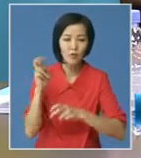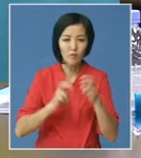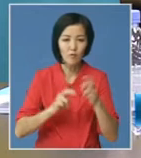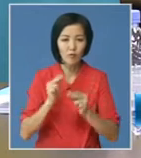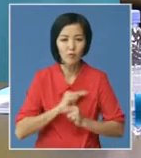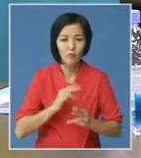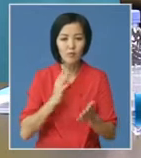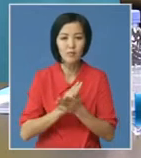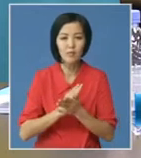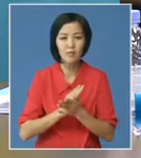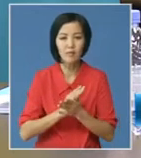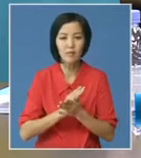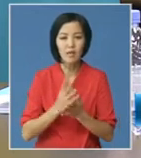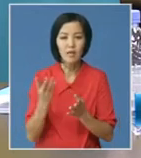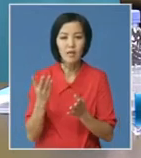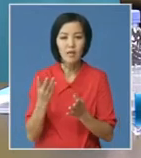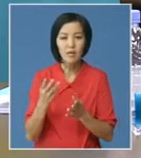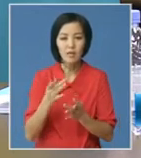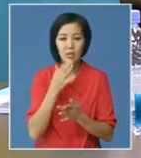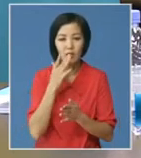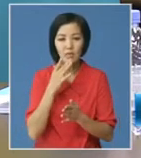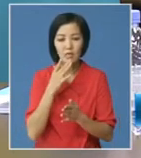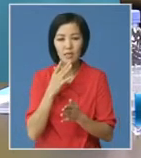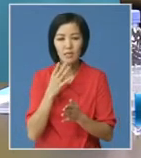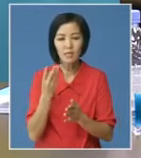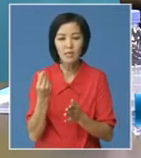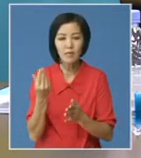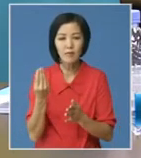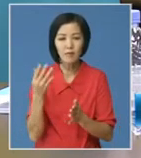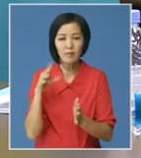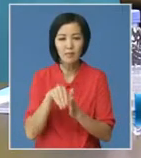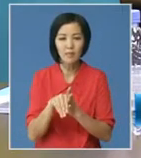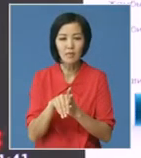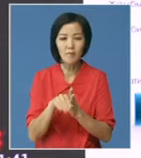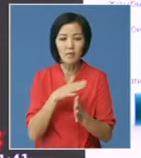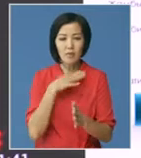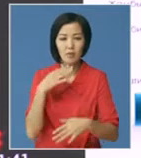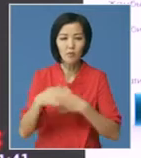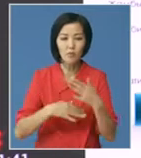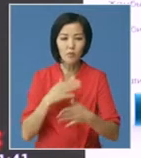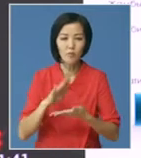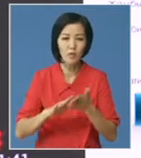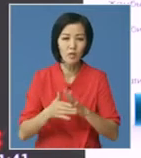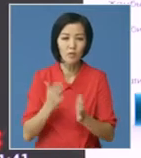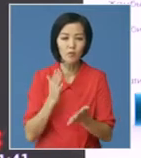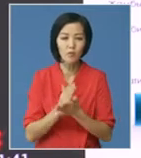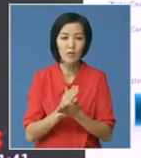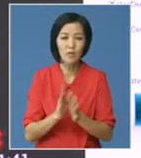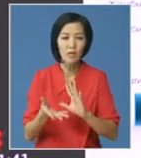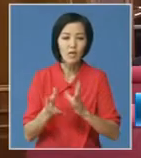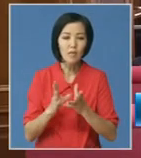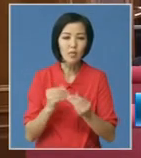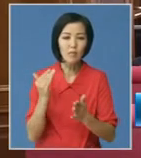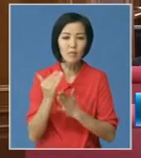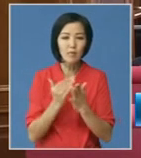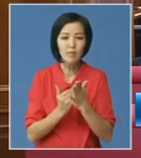біз шетелдік инвесторлармен етті өңдеу бойынша келіссөз жүргізіп жатырмыз. Жалпы нұрлы жол бағдарламасының аяқ алысы